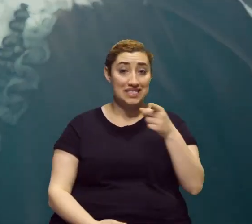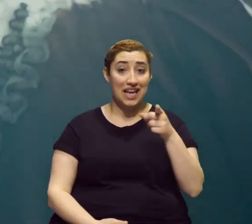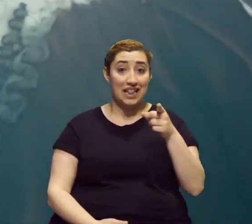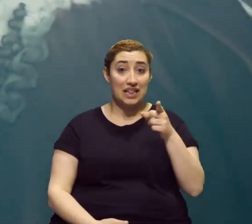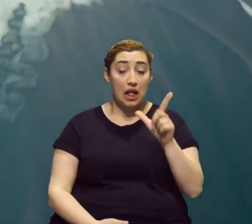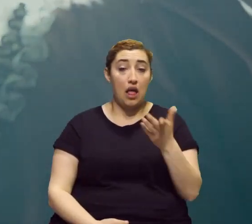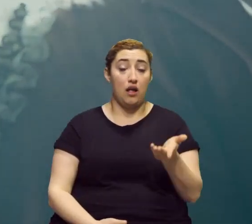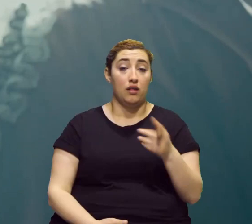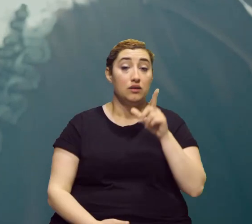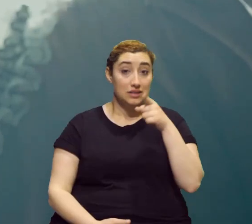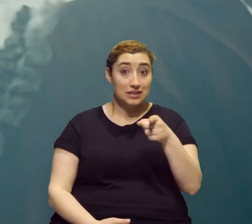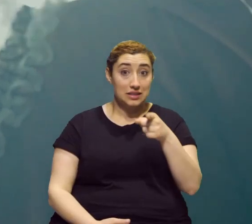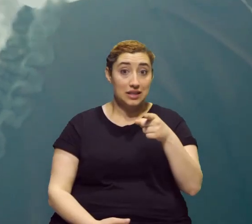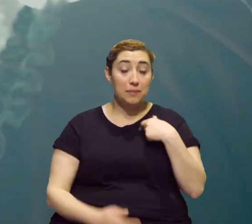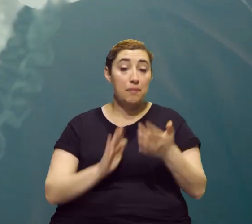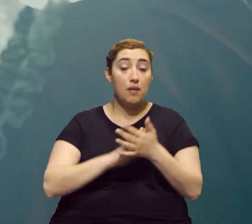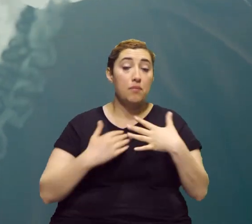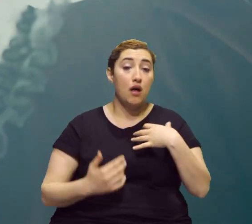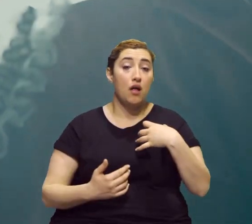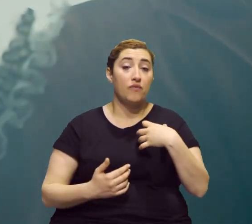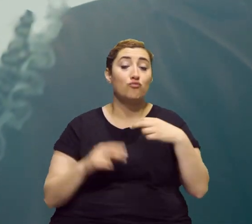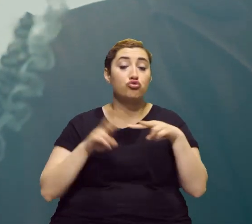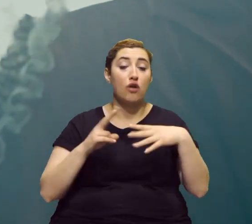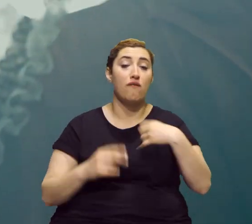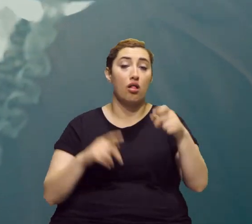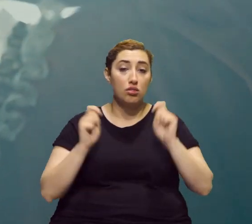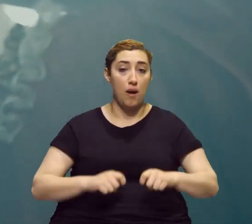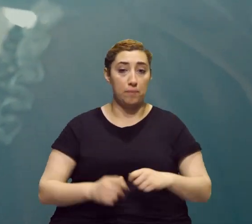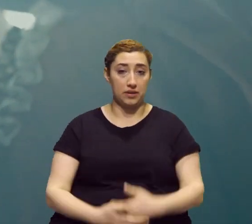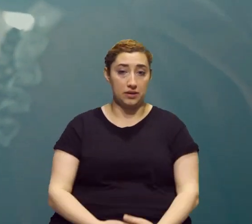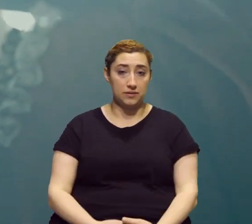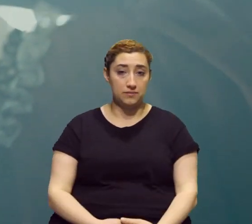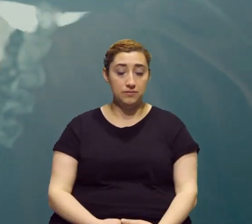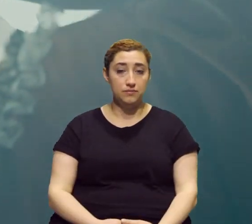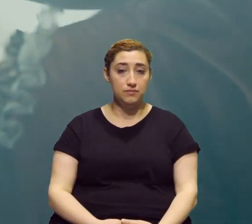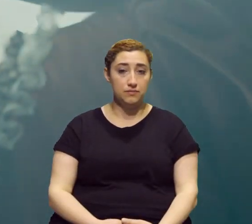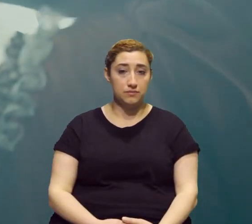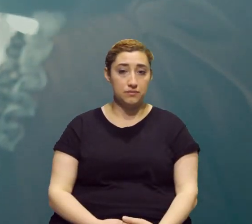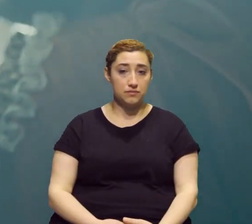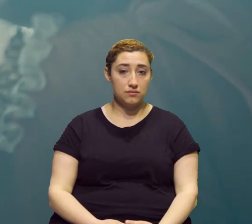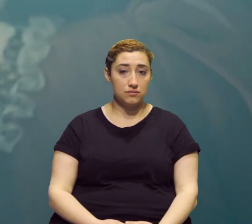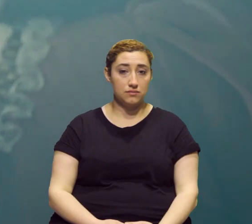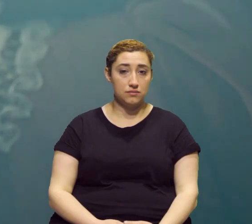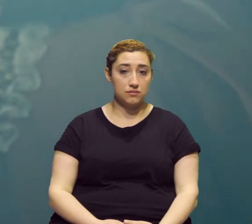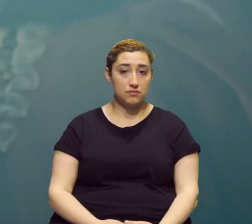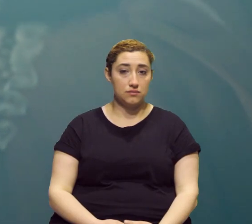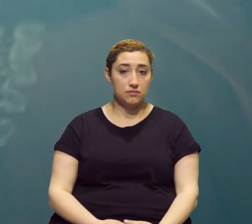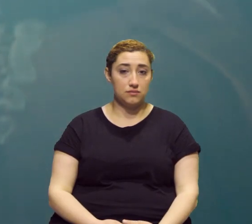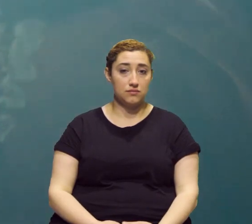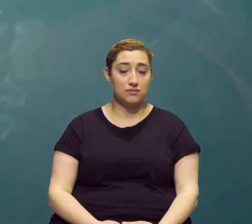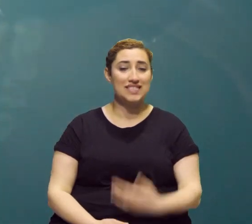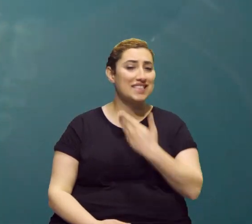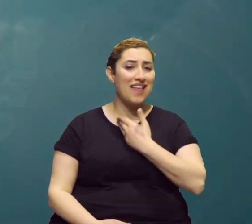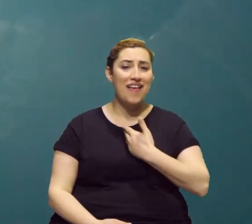bile Leyla, seni bile elimden Mustafa aldı. Geçmişte küçük Leyla'nın başını okşuyor.